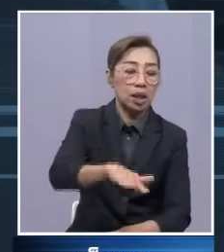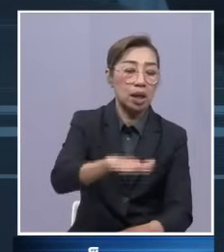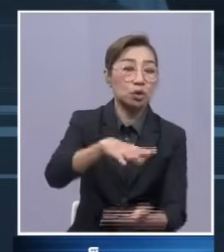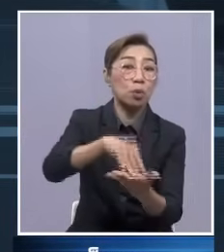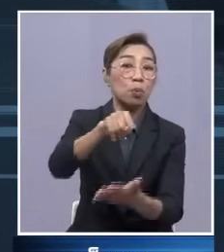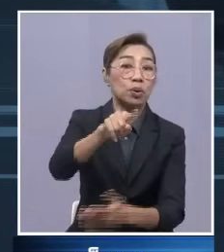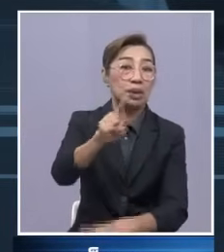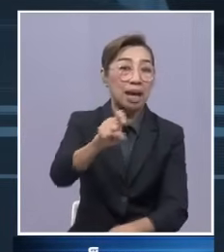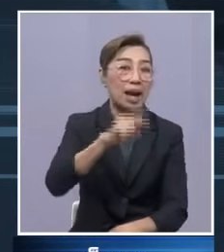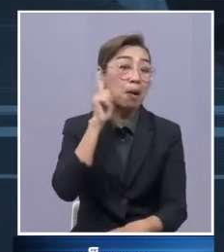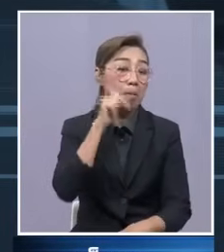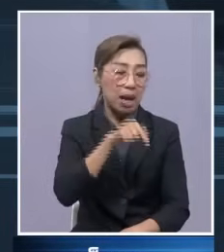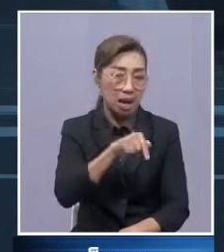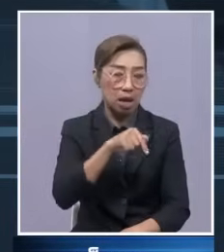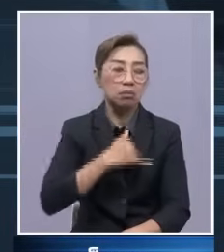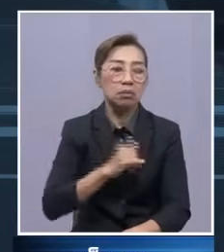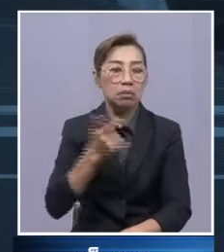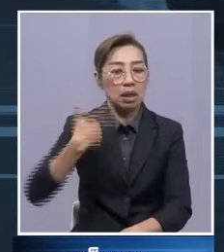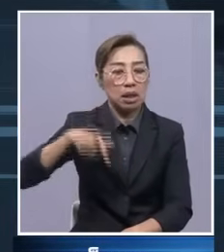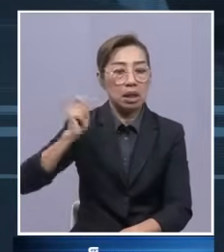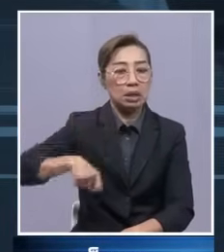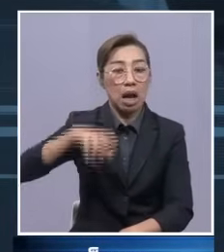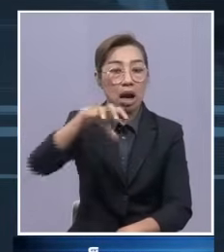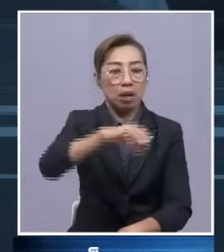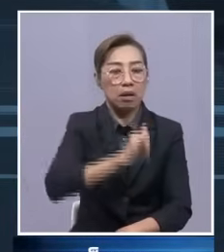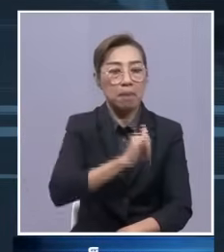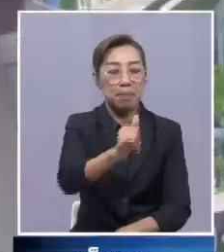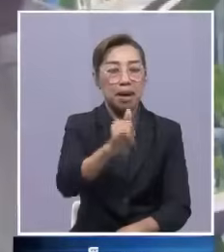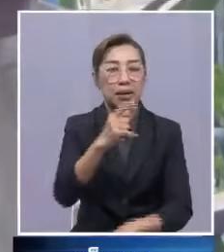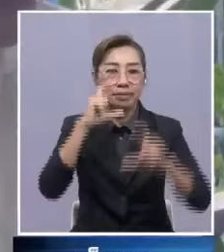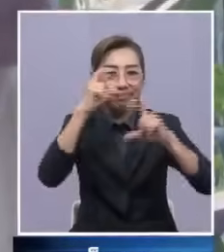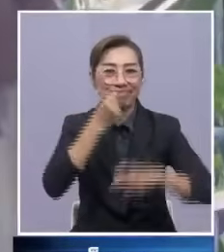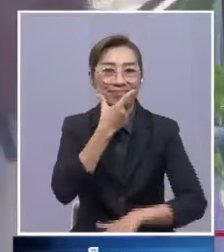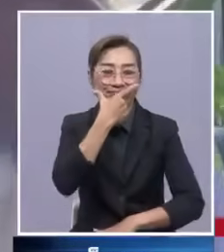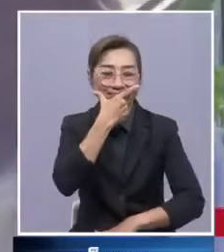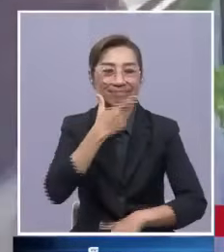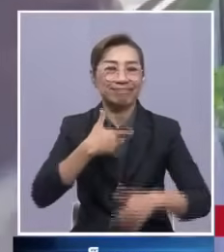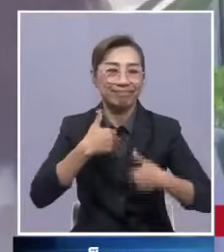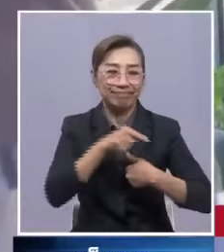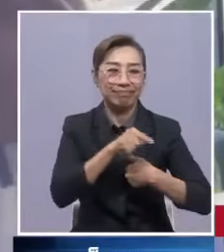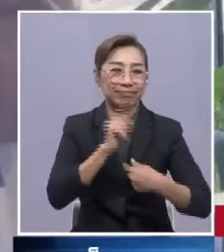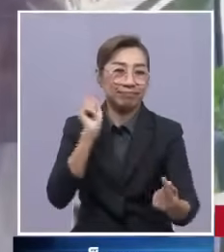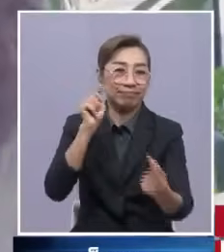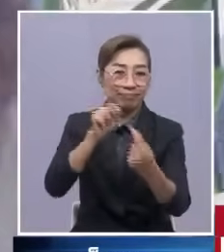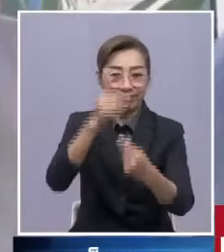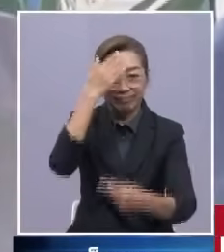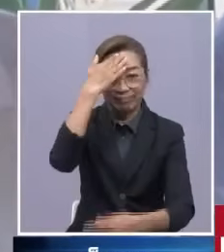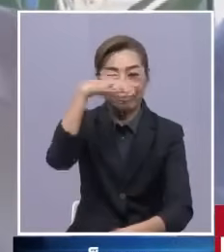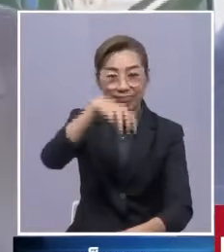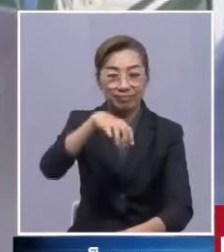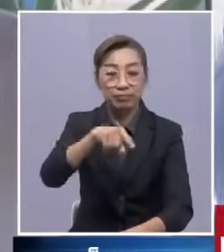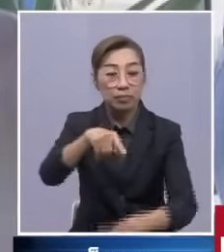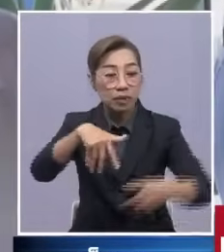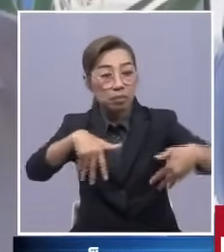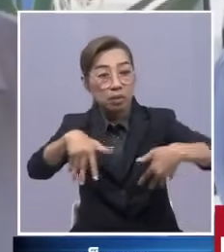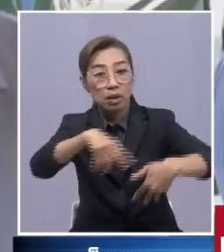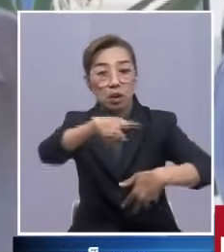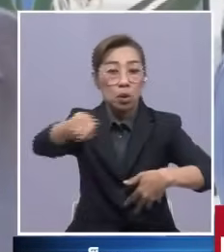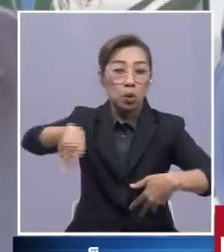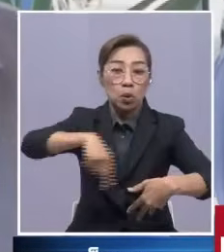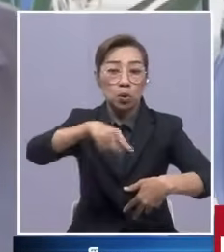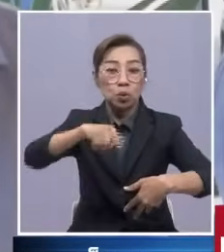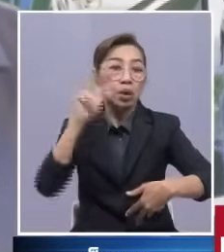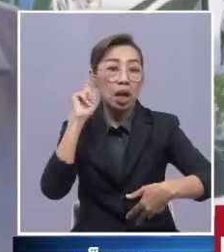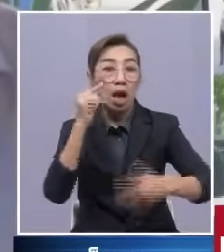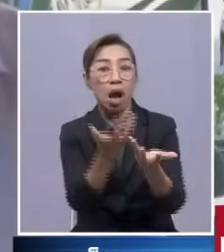เดินทางมาถึงศาลครับมีสีหน้าที่ยิ้มแย้มแจ่มใสนะครับเมื่อมาถึงด้านหน้าศาลก็โบกมือทักทายกับบรรดา